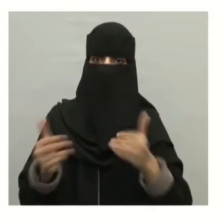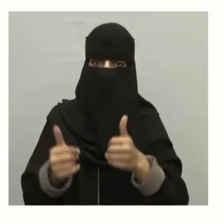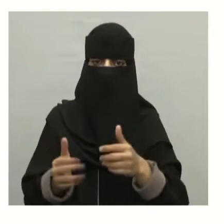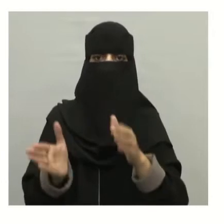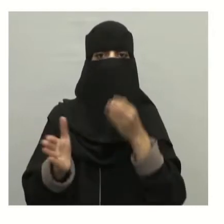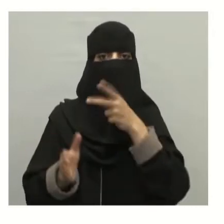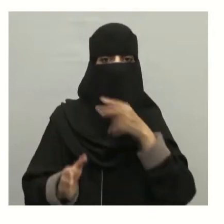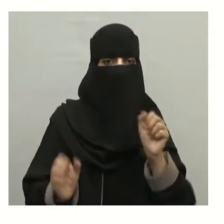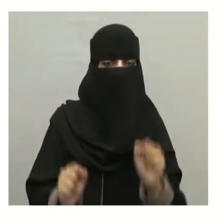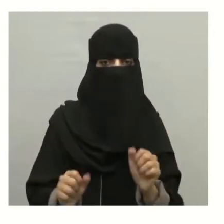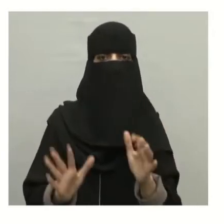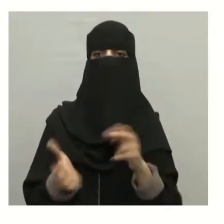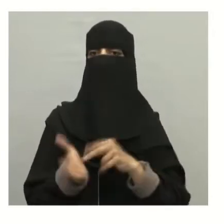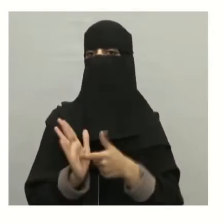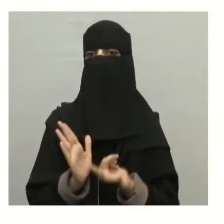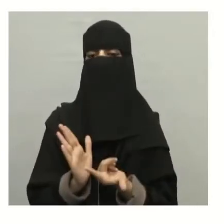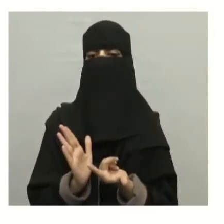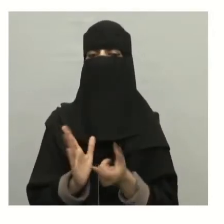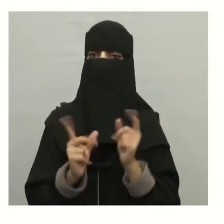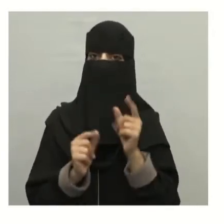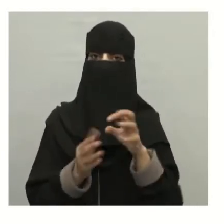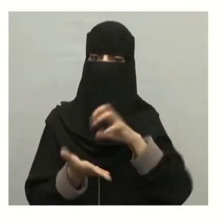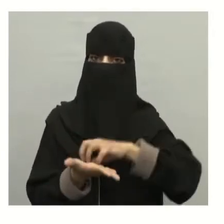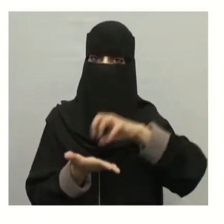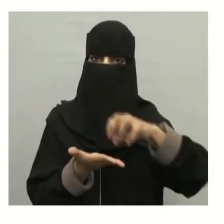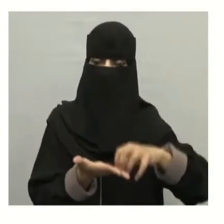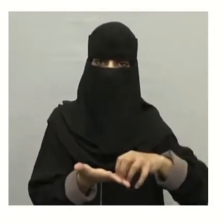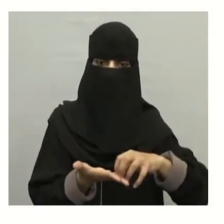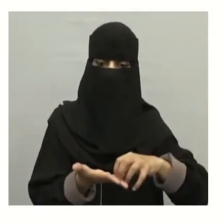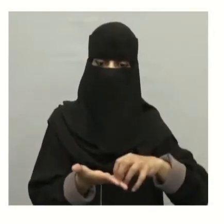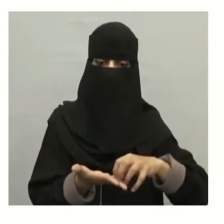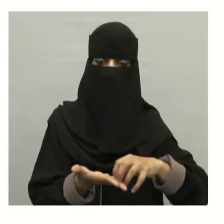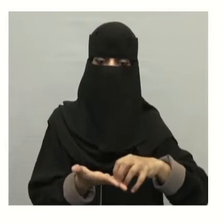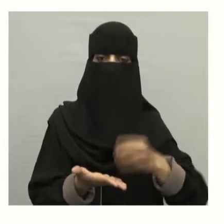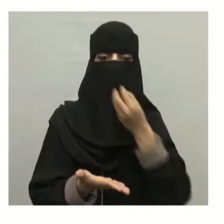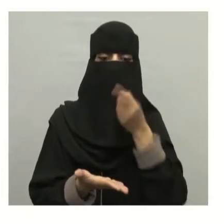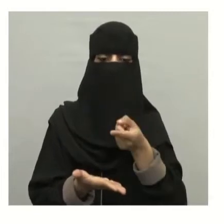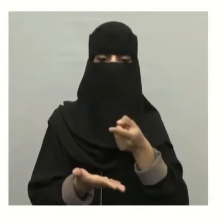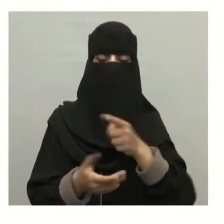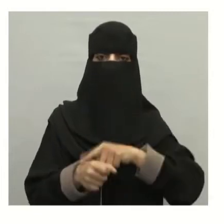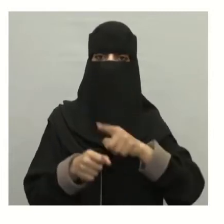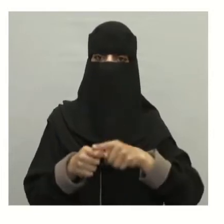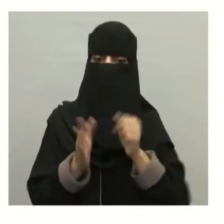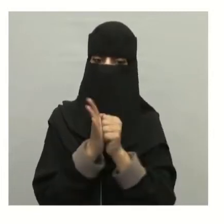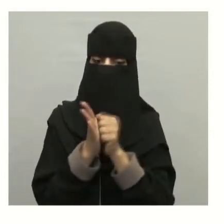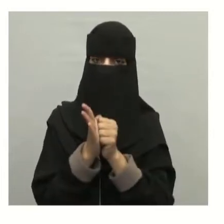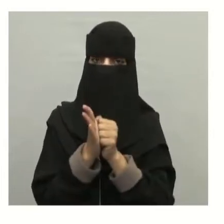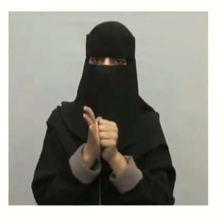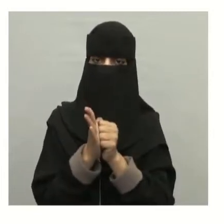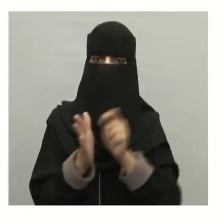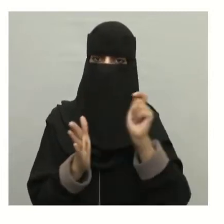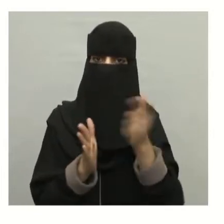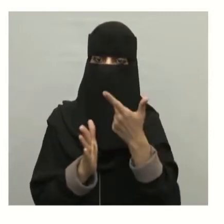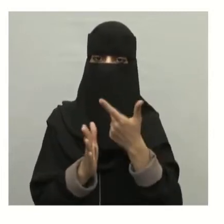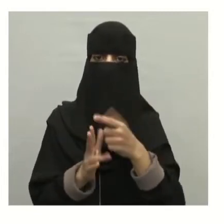والمواد الغذائية؟ أحسنت، نقل المنتجات الغذائية إلى المنزل بسرعة